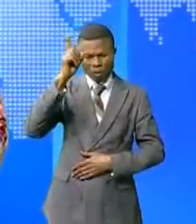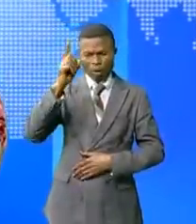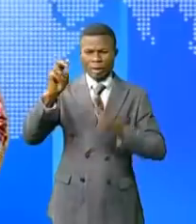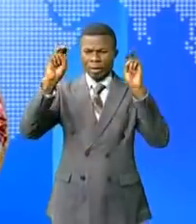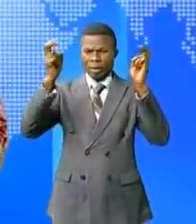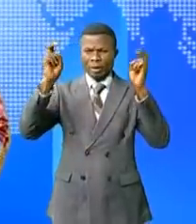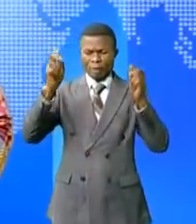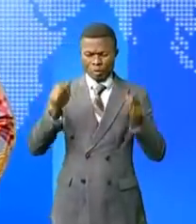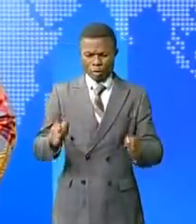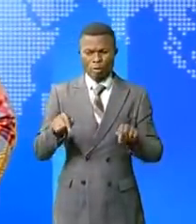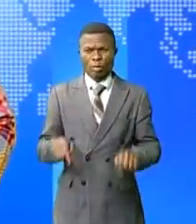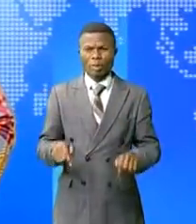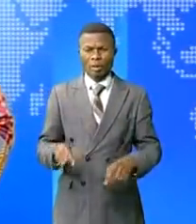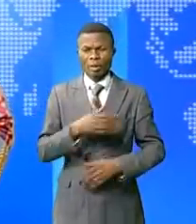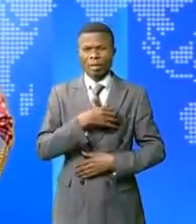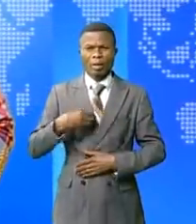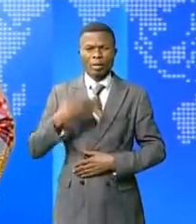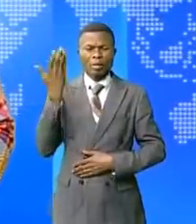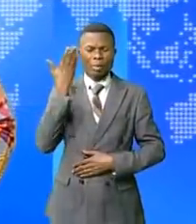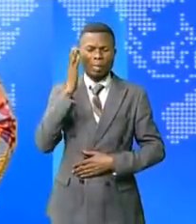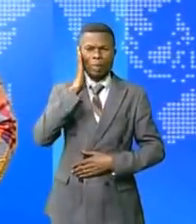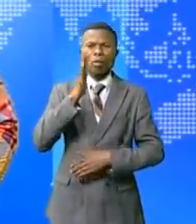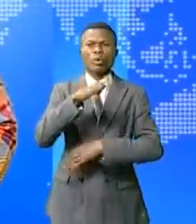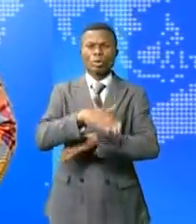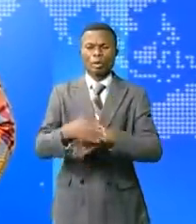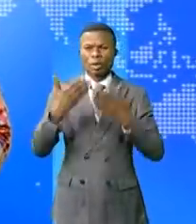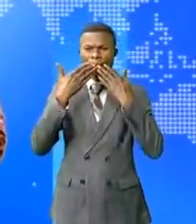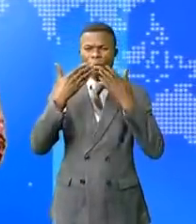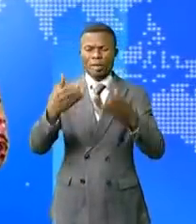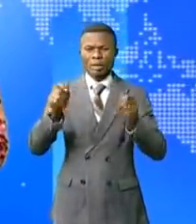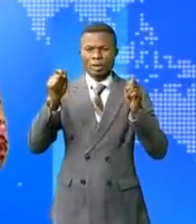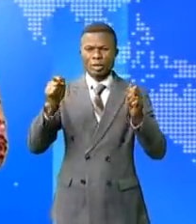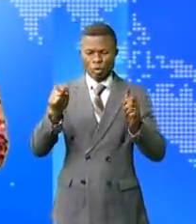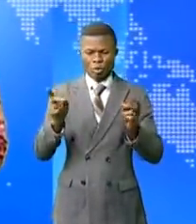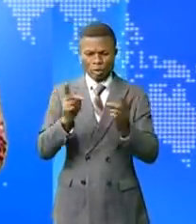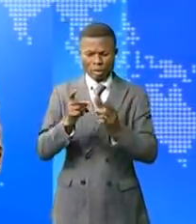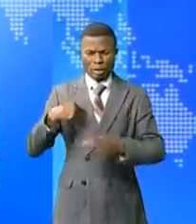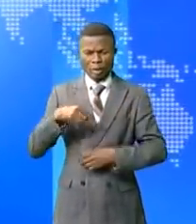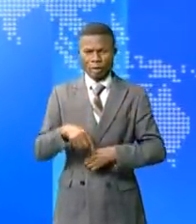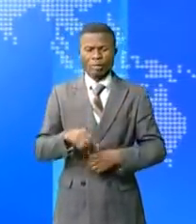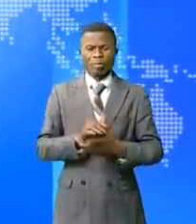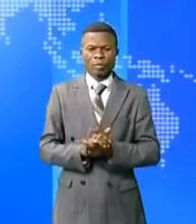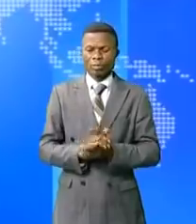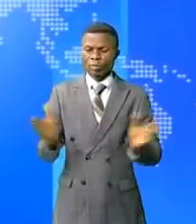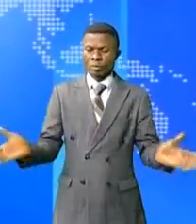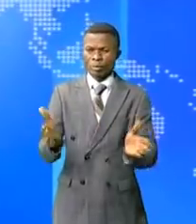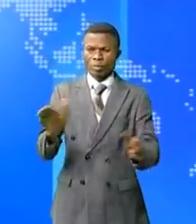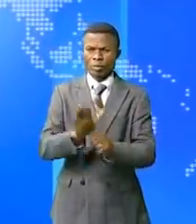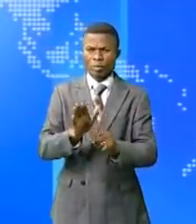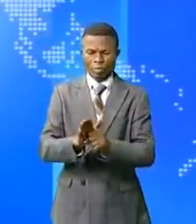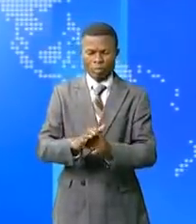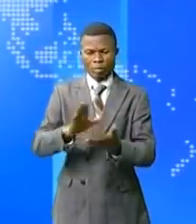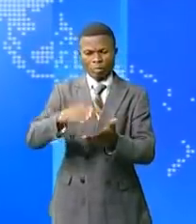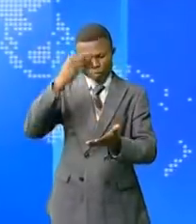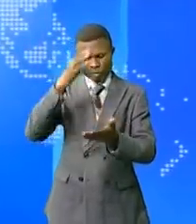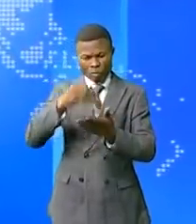sommaire de ce journal. Mesdames et messieurs, bonsoir. Bienvenue à vous si vous nous rejoignez. Ils ont été renforcés en capacité pour